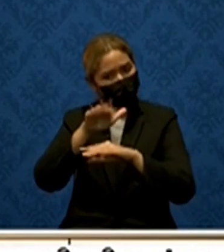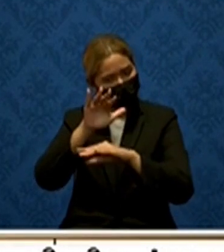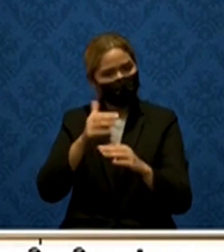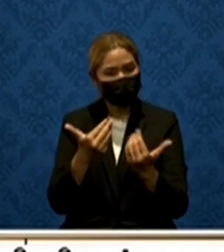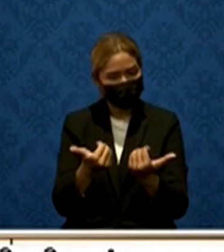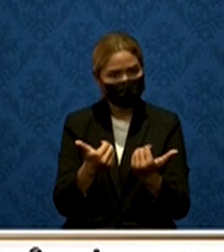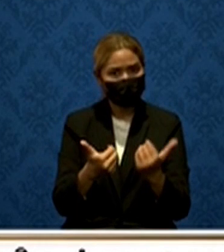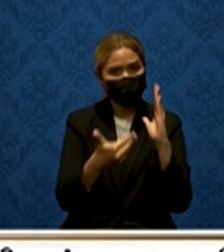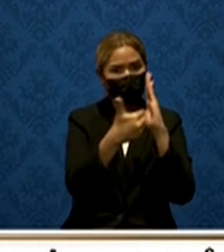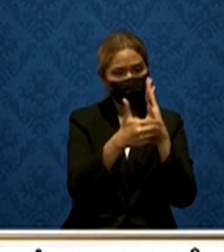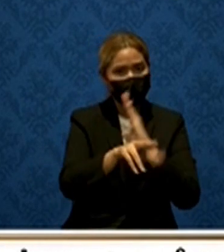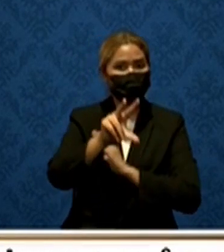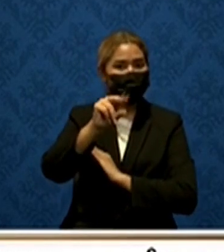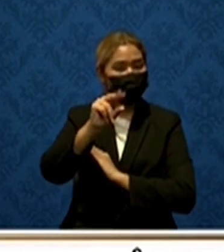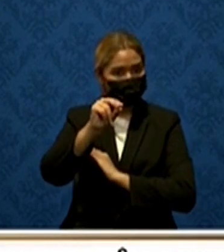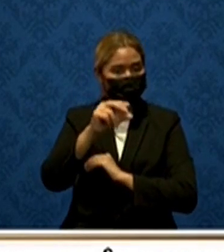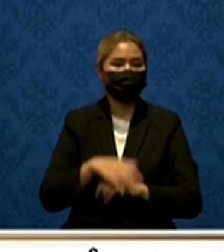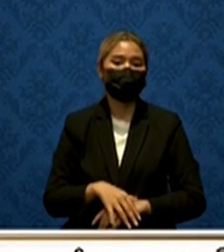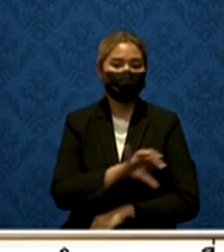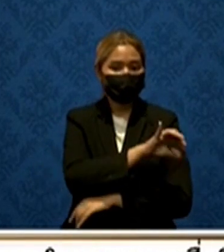ัในบางจัหวด